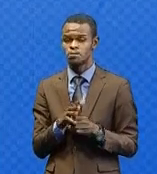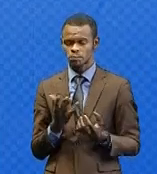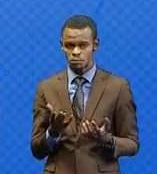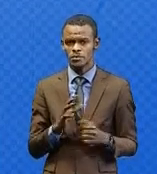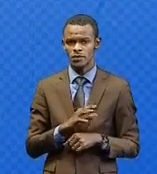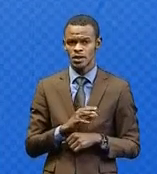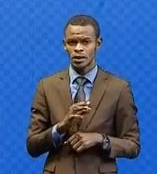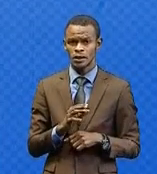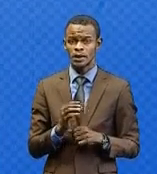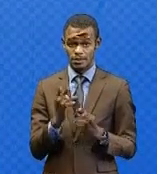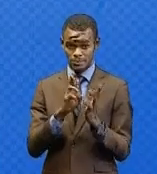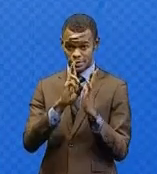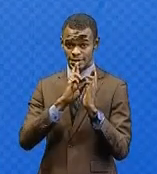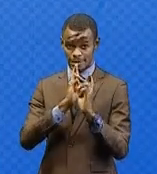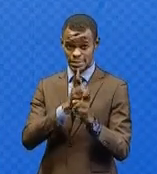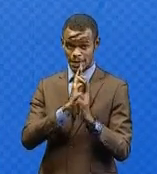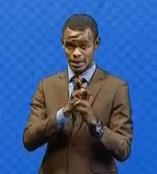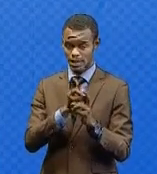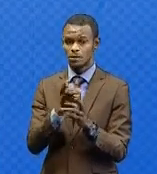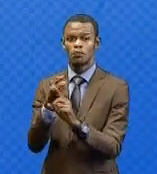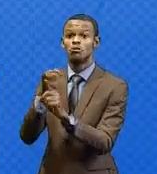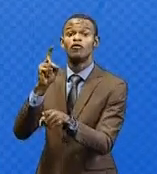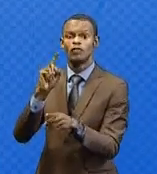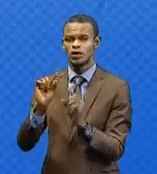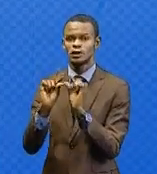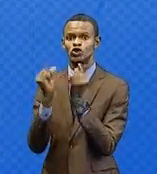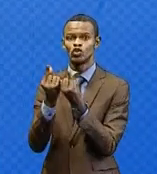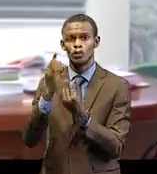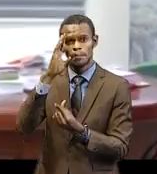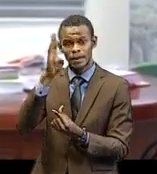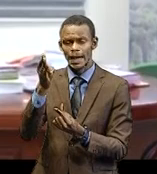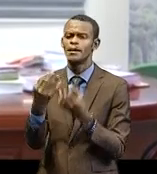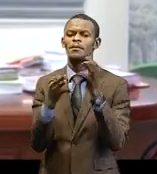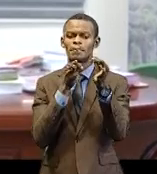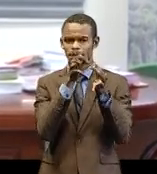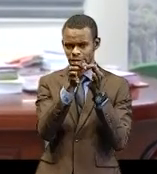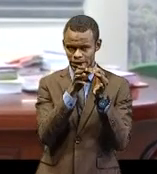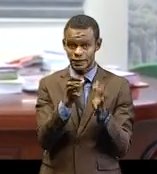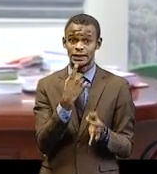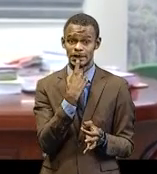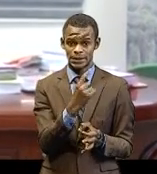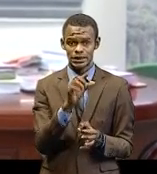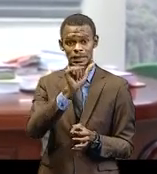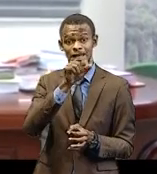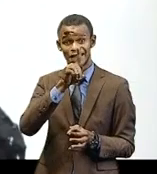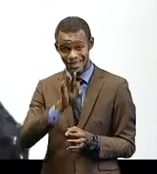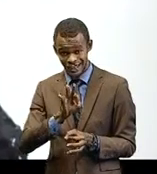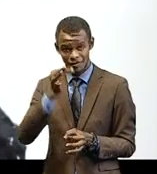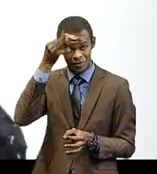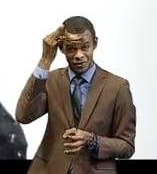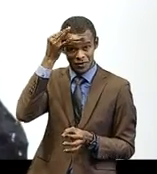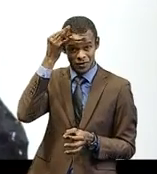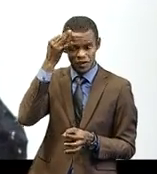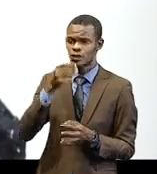militaires, les ADF-MTM se livrent aux actes terroristes dont sont victimes non seulement les paysans isolés dans